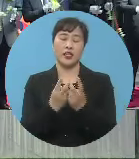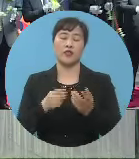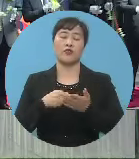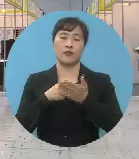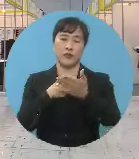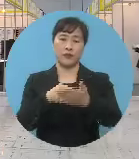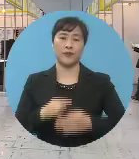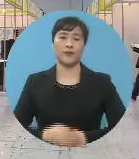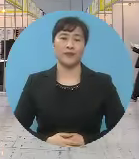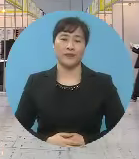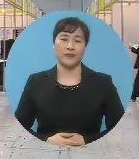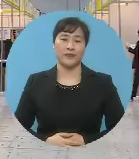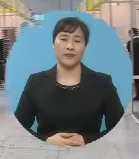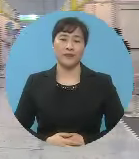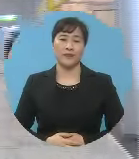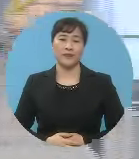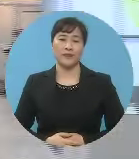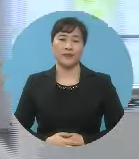추진합니다.